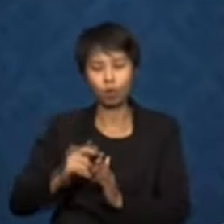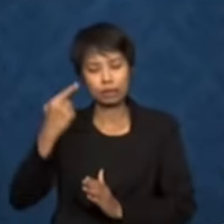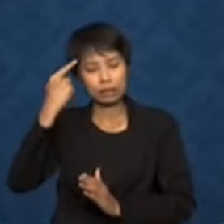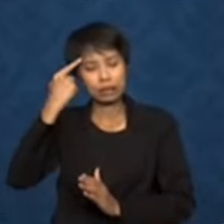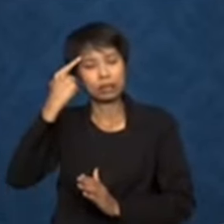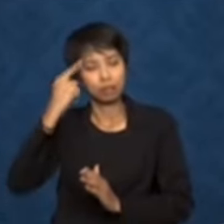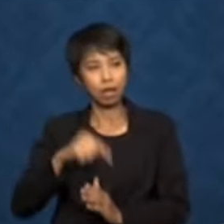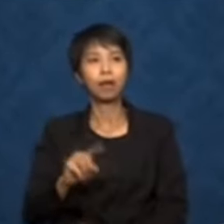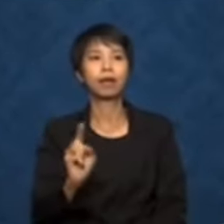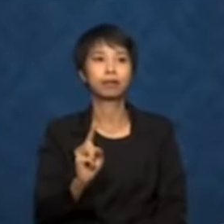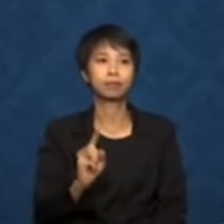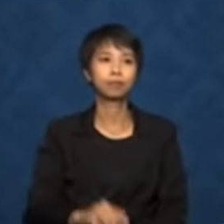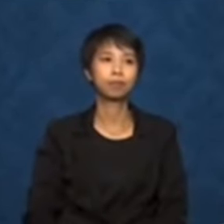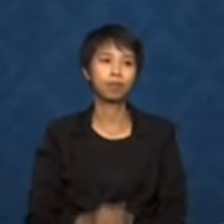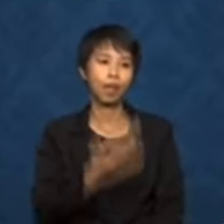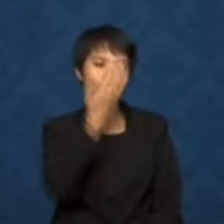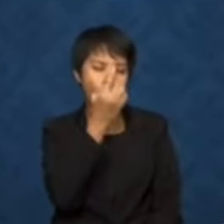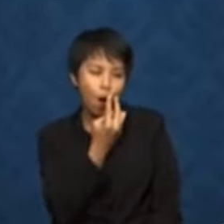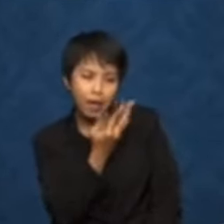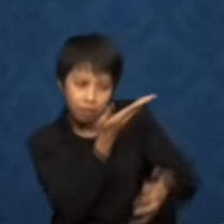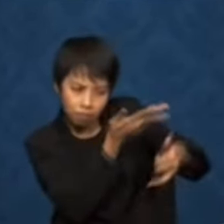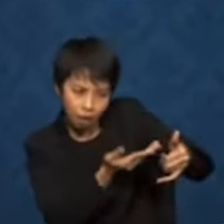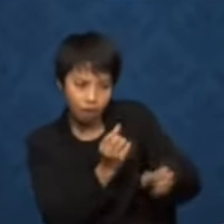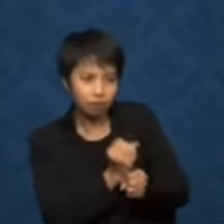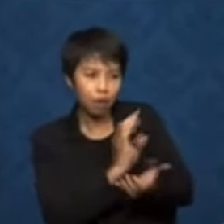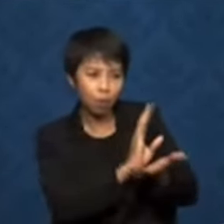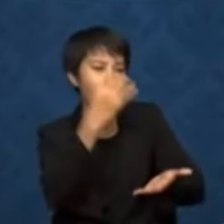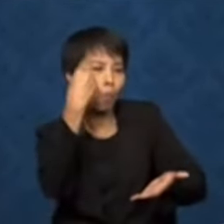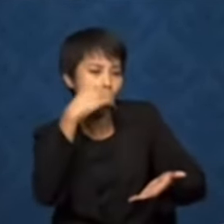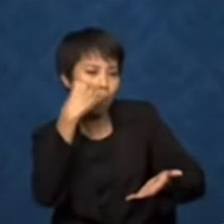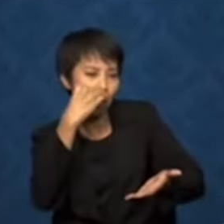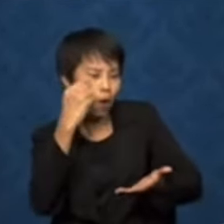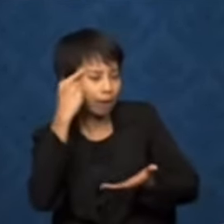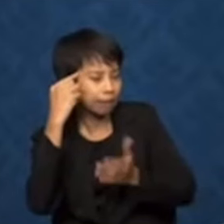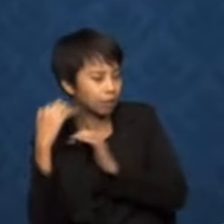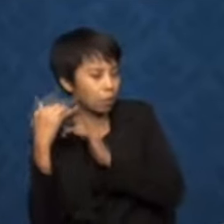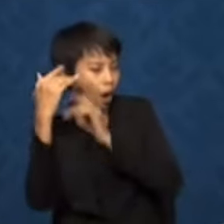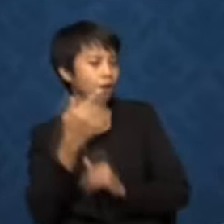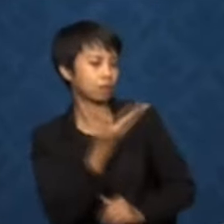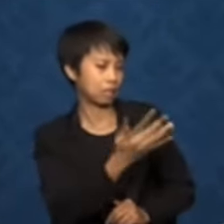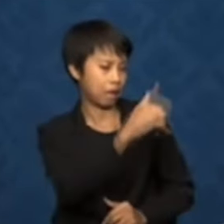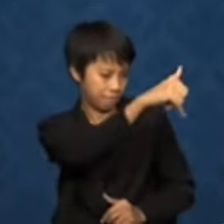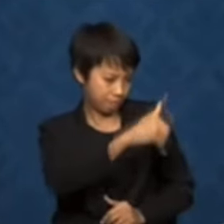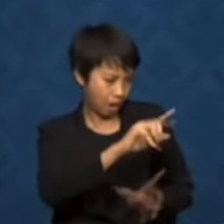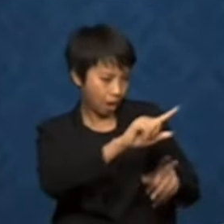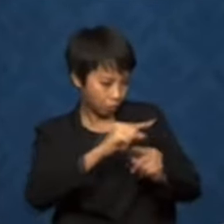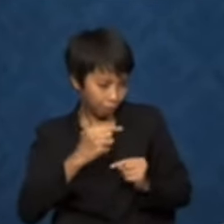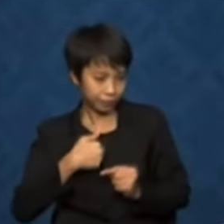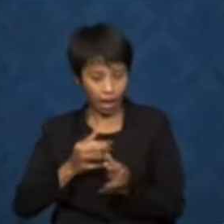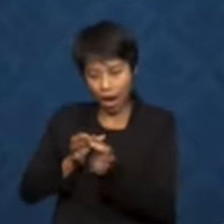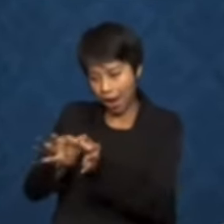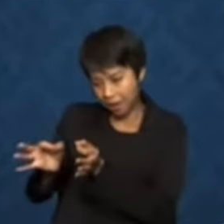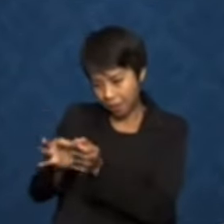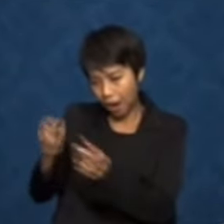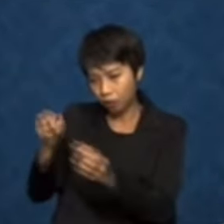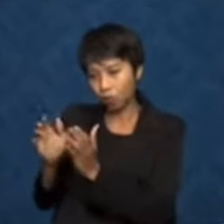ฉันเห็นท่านชอบทำบุญเดินสายทำบุญดิฉันหวังมาตลอดว่าจะได้รับคำตอบเอาไปให้พุทธศาสนิกชนร่ว